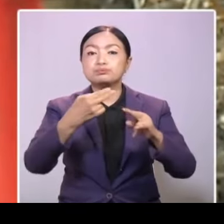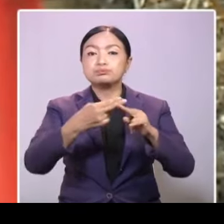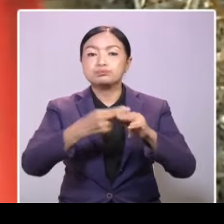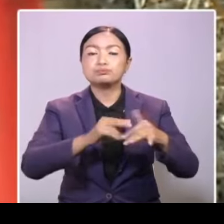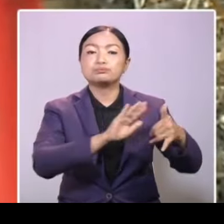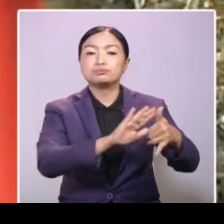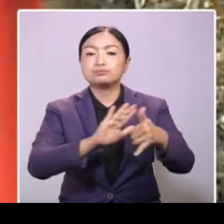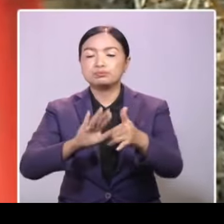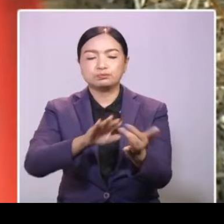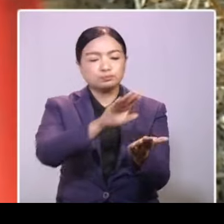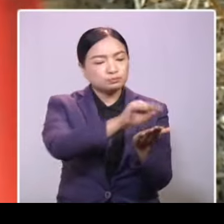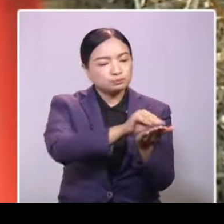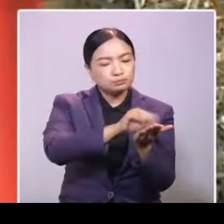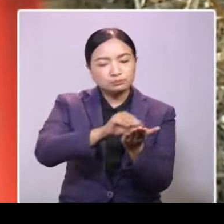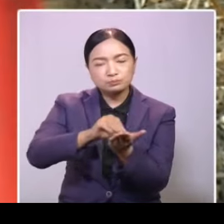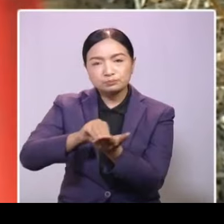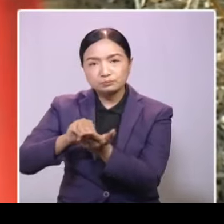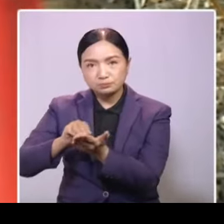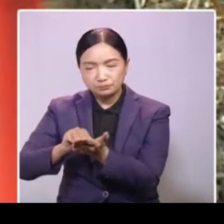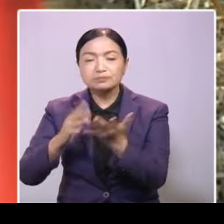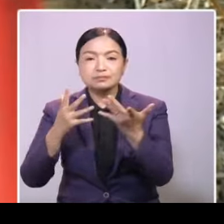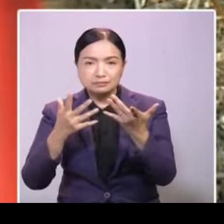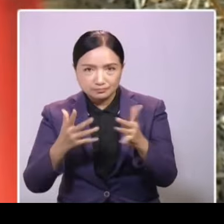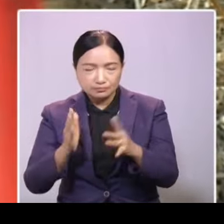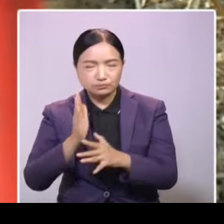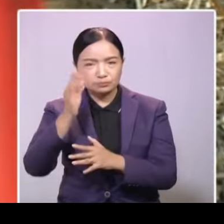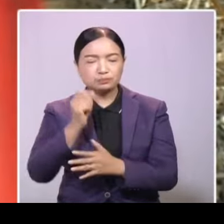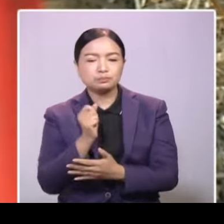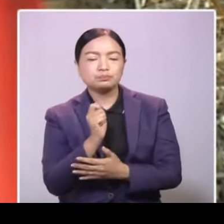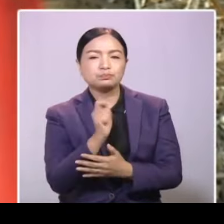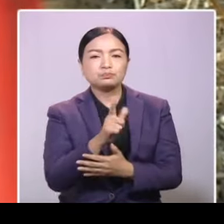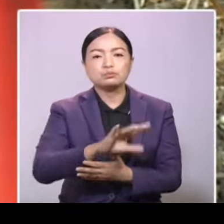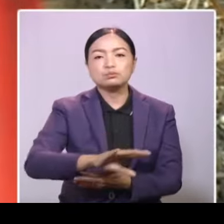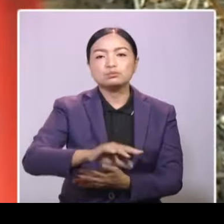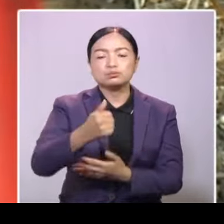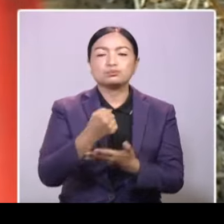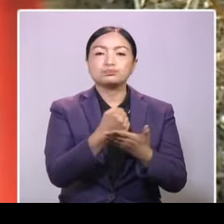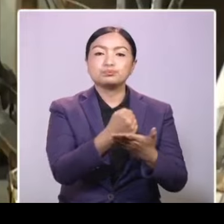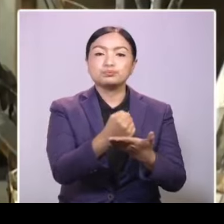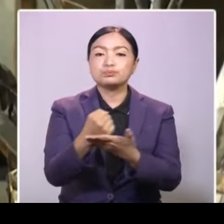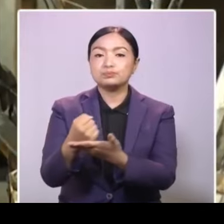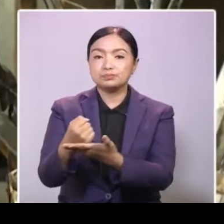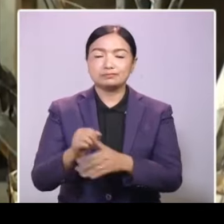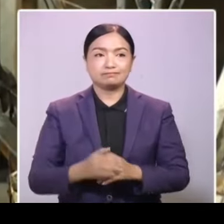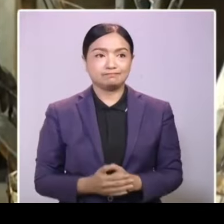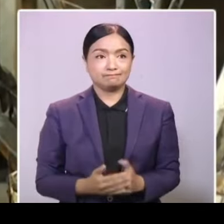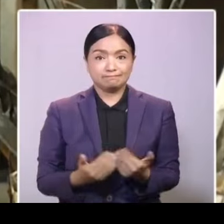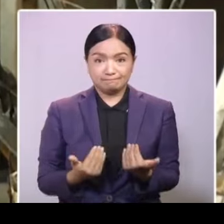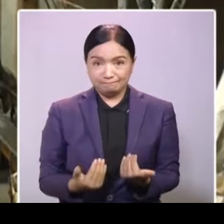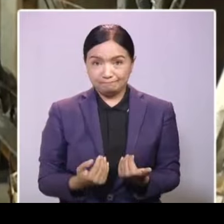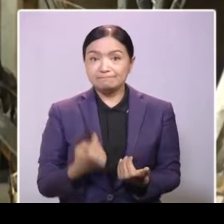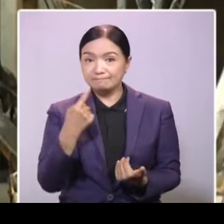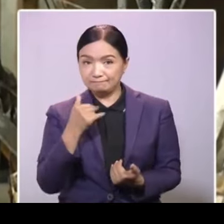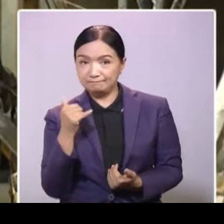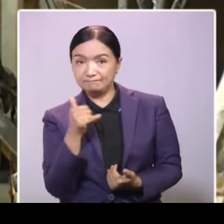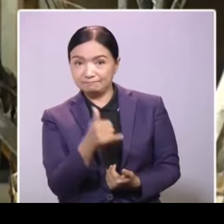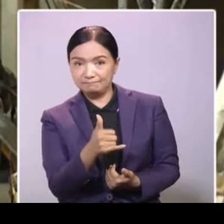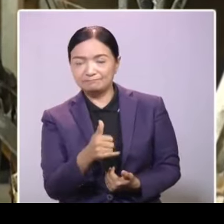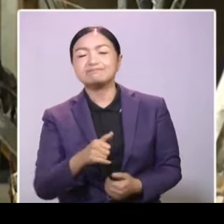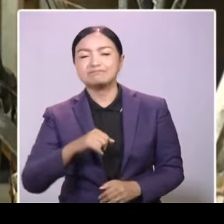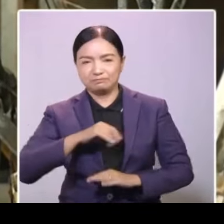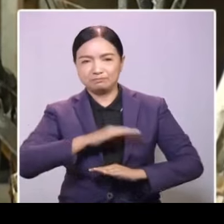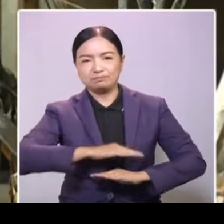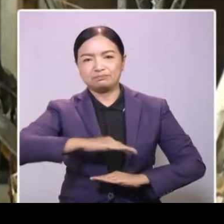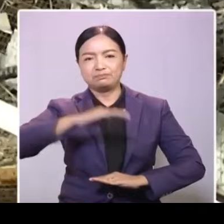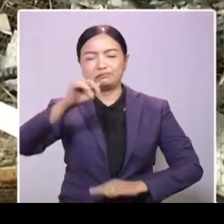บเพื่อหาแนวทางเยียวยาผู้ประกอบการต่อไป ใครไปวันนี้ก็ถือว่าออกกำลังกายนะคะเดินขึ้นลงบัน